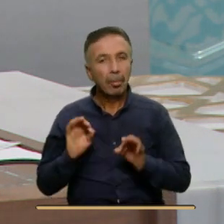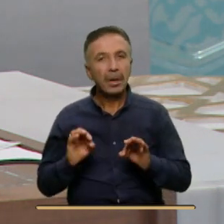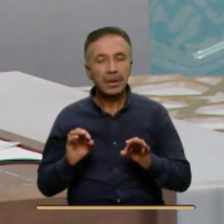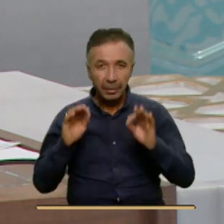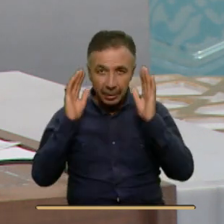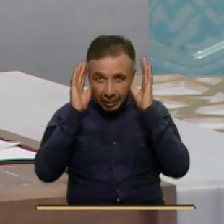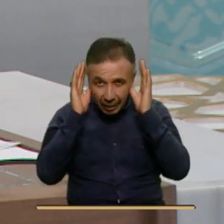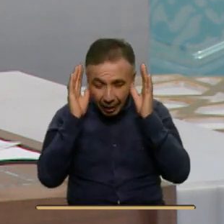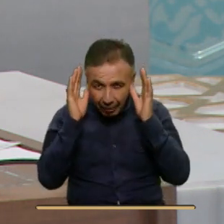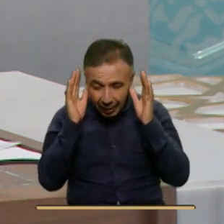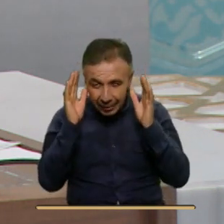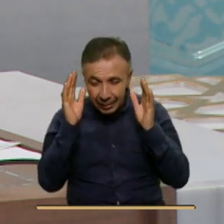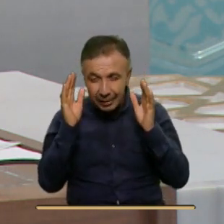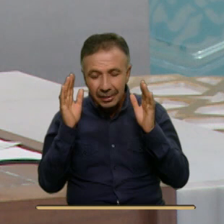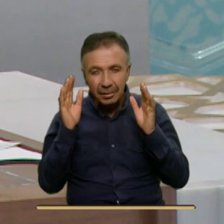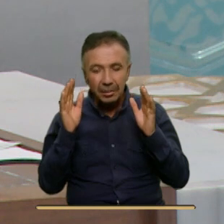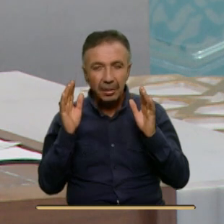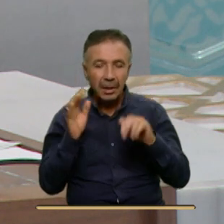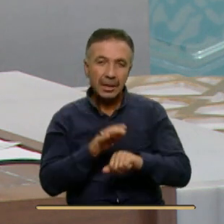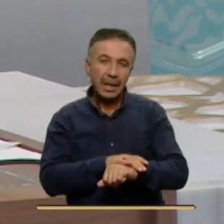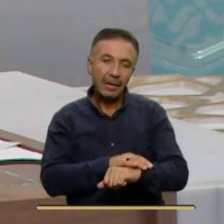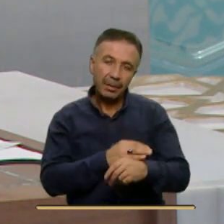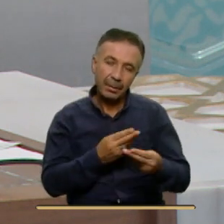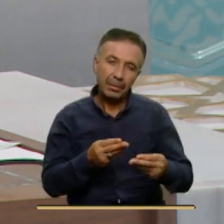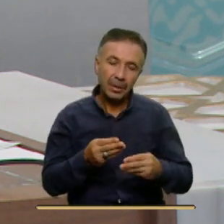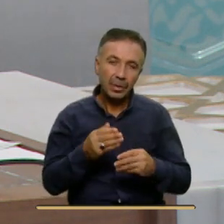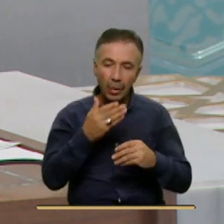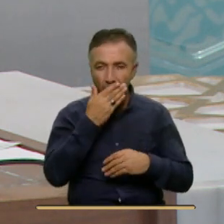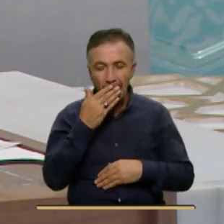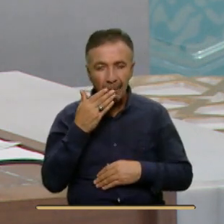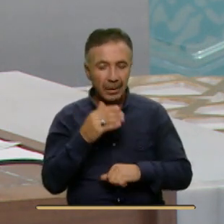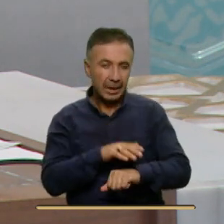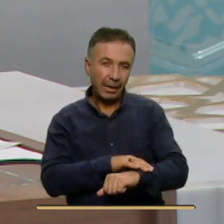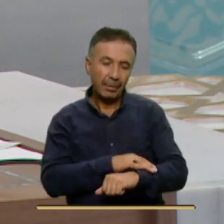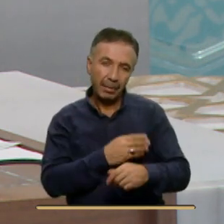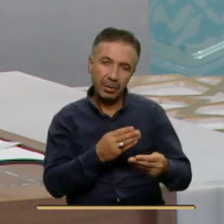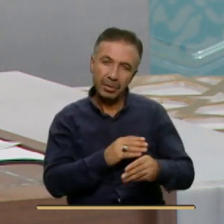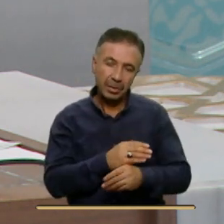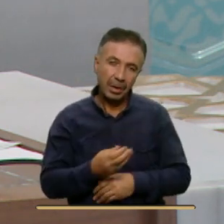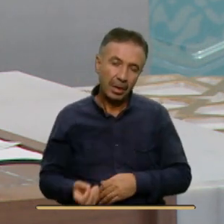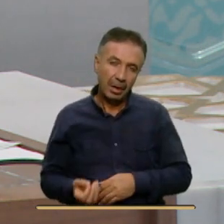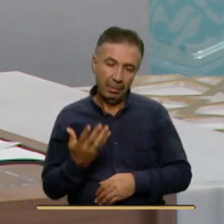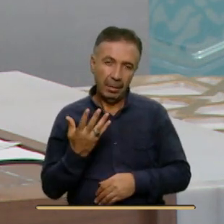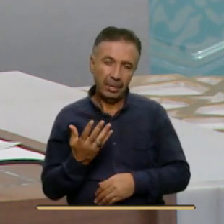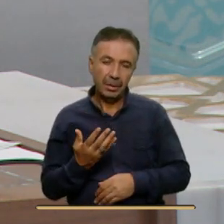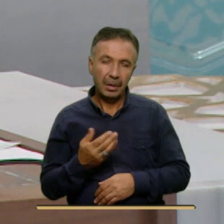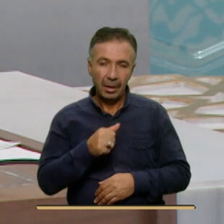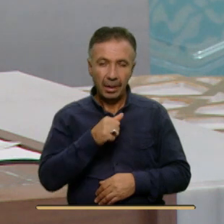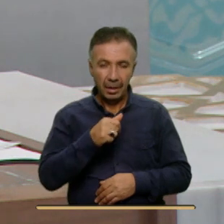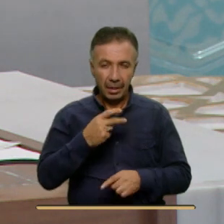namazının sevabını vermeye, bitirmiş. Orucun sevabını vermiş, yetmemiş. Zekatının, haccının sevabını vermiş,